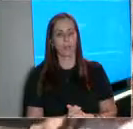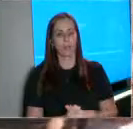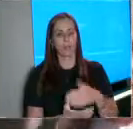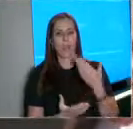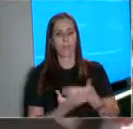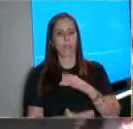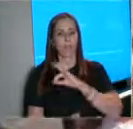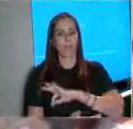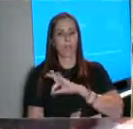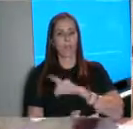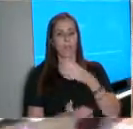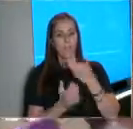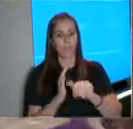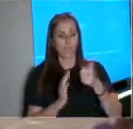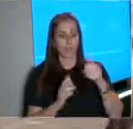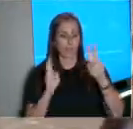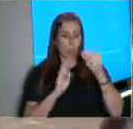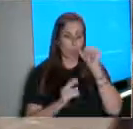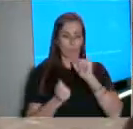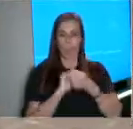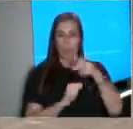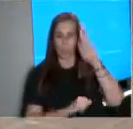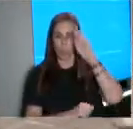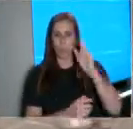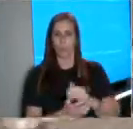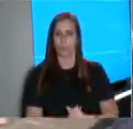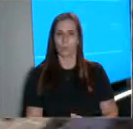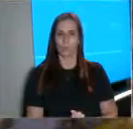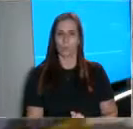המתווה של ליברמן, מי התקפל קודם? כחול לבן או הליכוד?